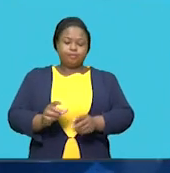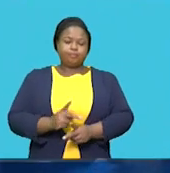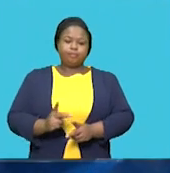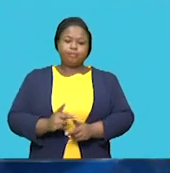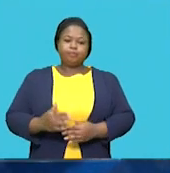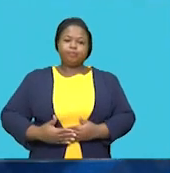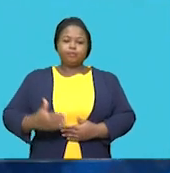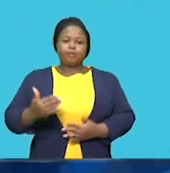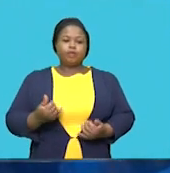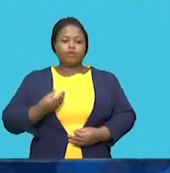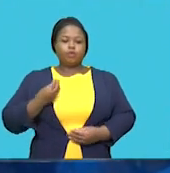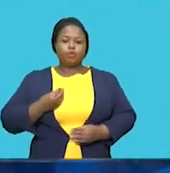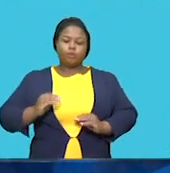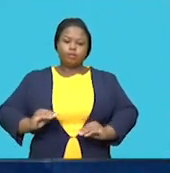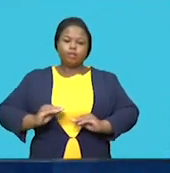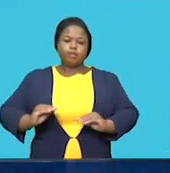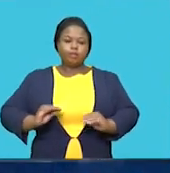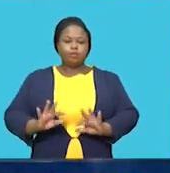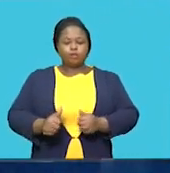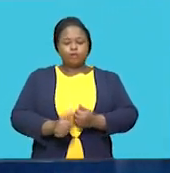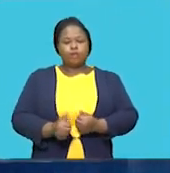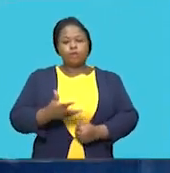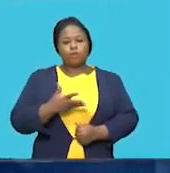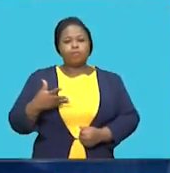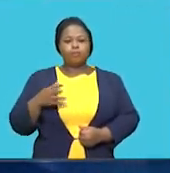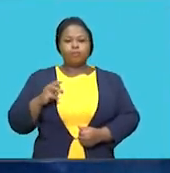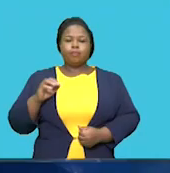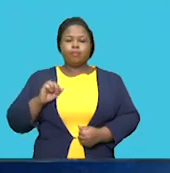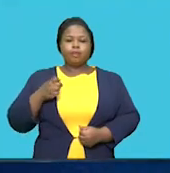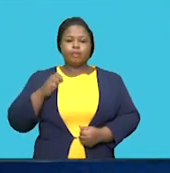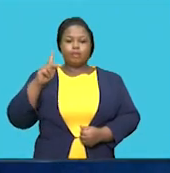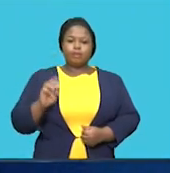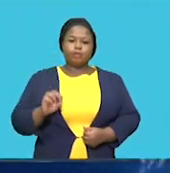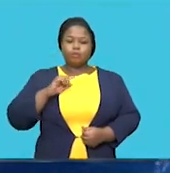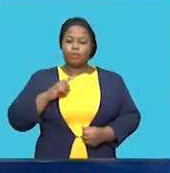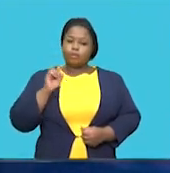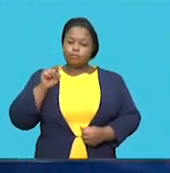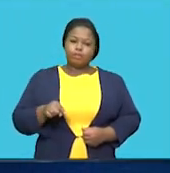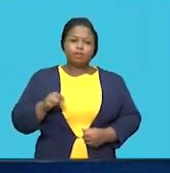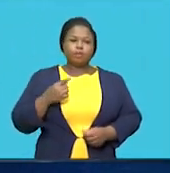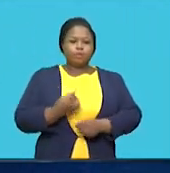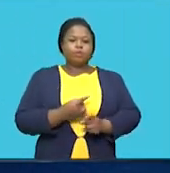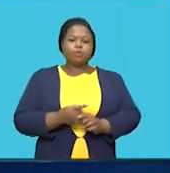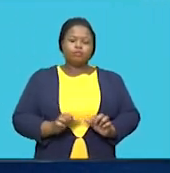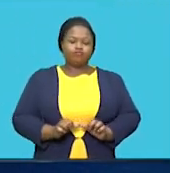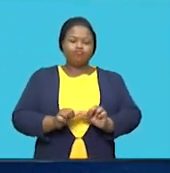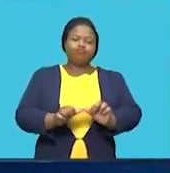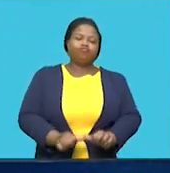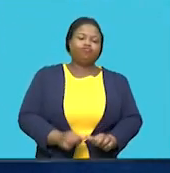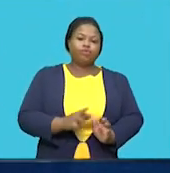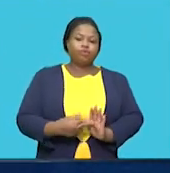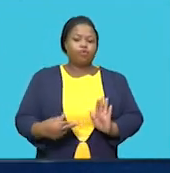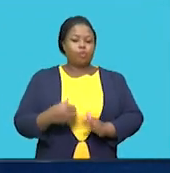kukufundisa ulutsha ukuba lulandele kumzila kamama uMaxeke ngokuba luqhubeke luthathe apho washiya khona